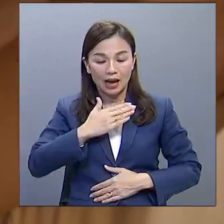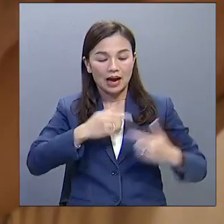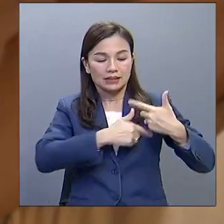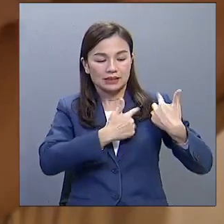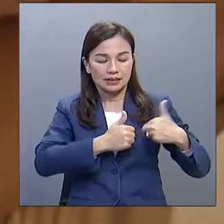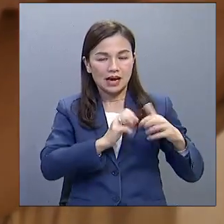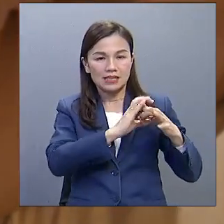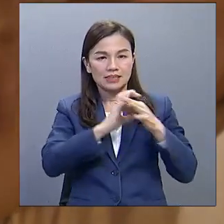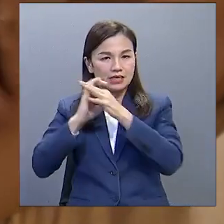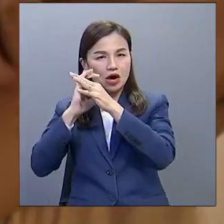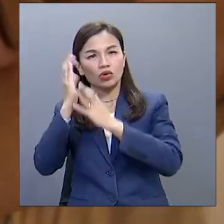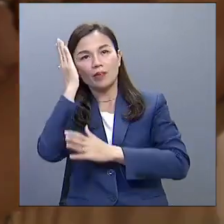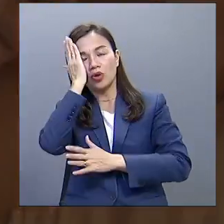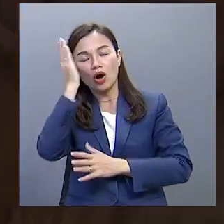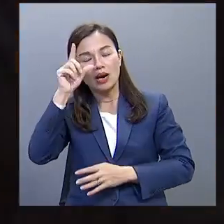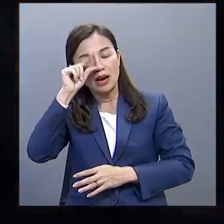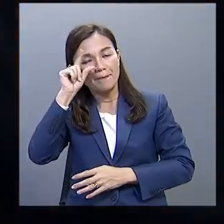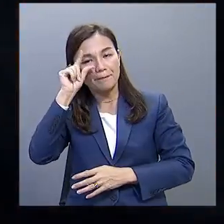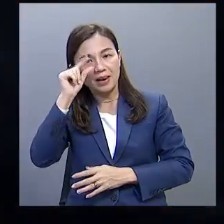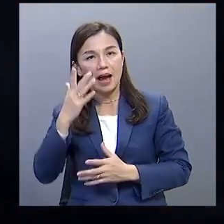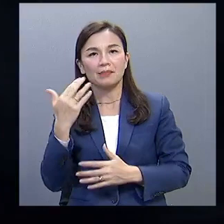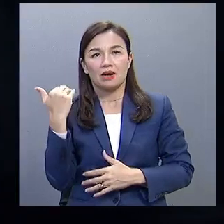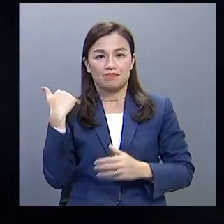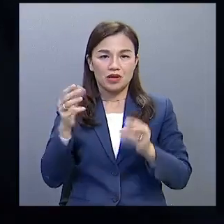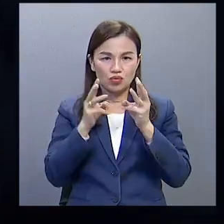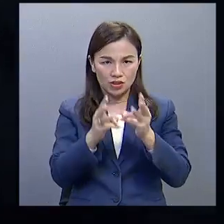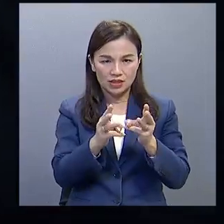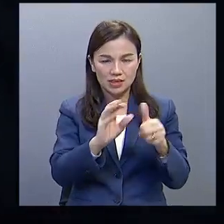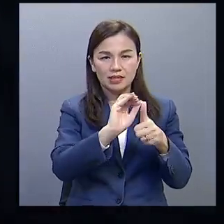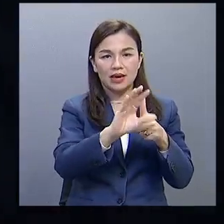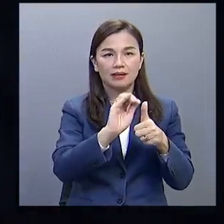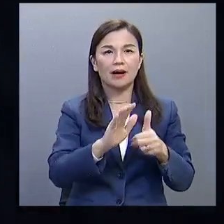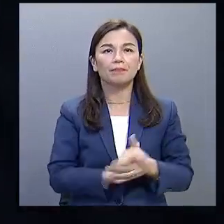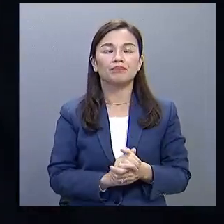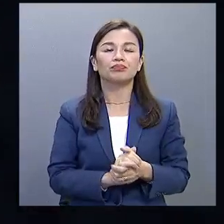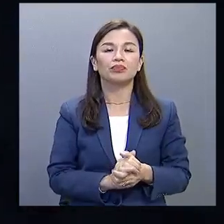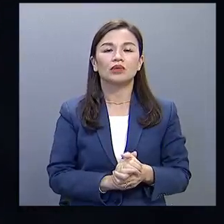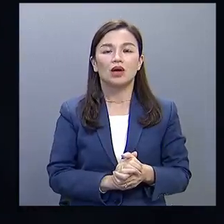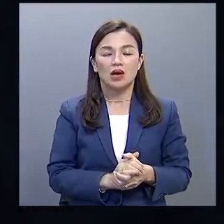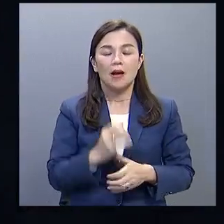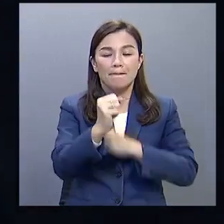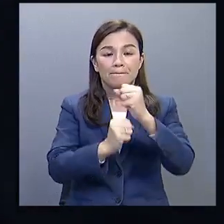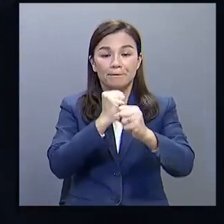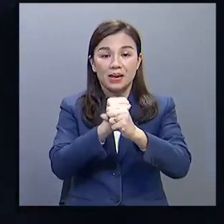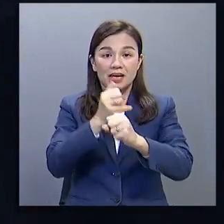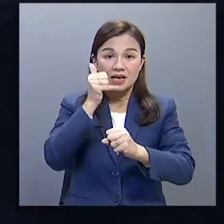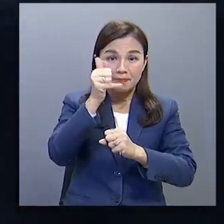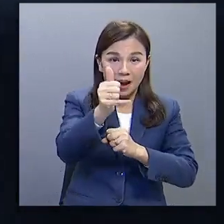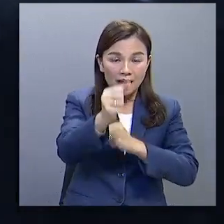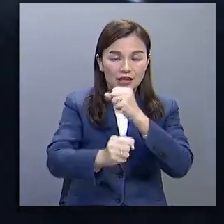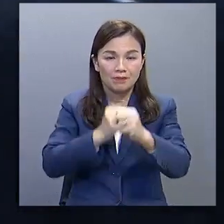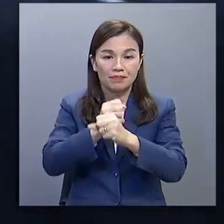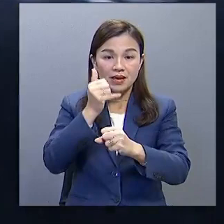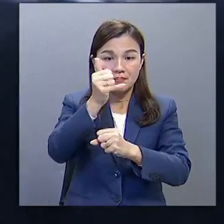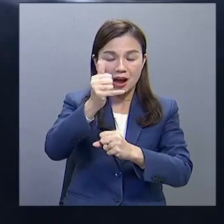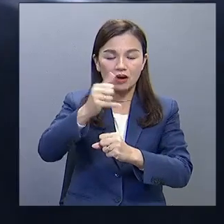จะมีสูตรในการดูว่าเรานอนดีไม่ดีนะคะแล้วก็นอกจากนั้นก็ที่เหลือก็อาจจะไปเช็คสุขภาพประจำปีอันนี้จะมีประโยชน์มากนะคะเพราะหลาย